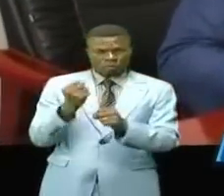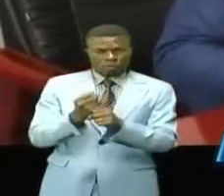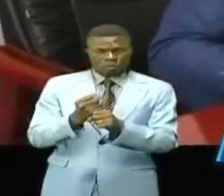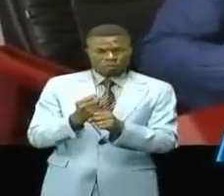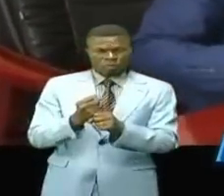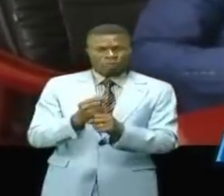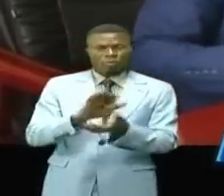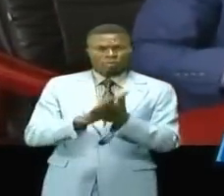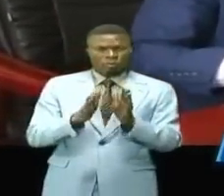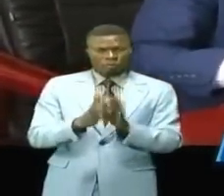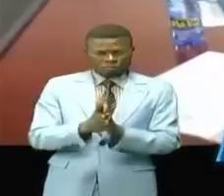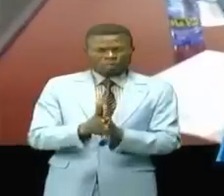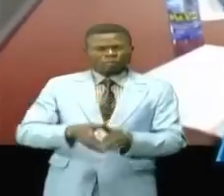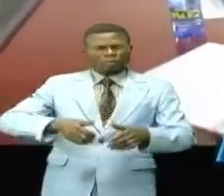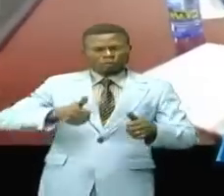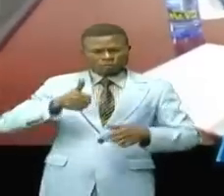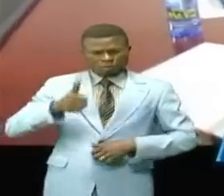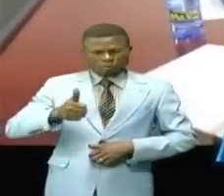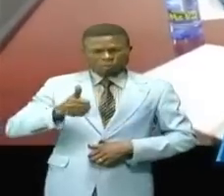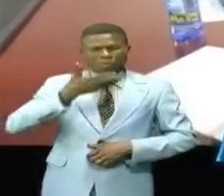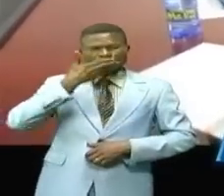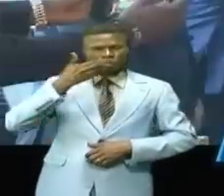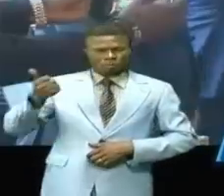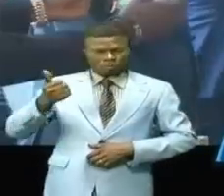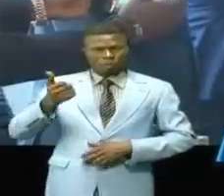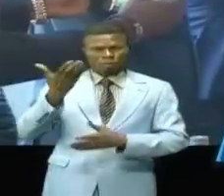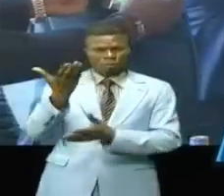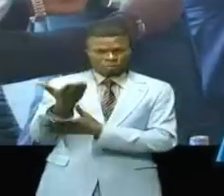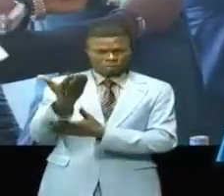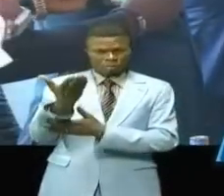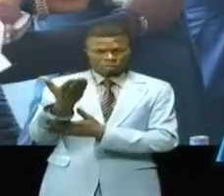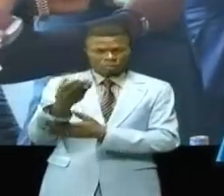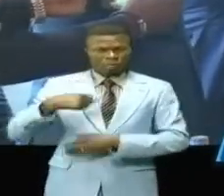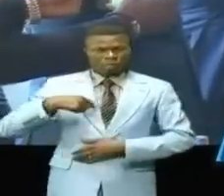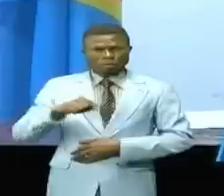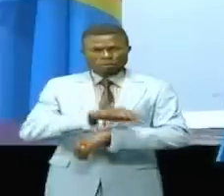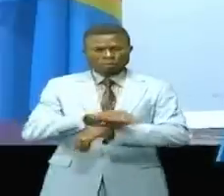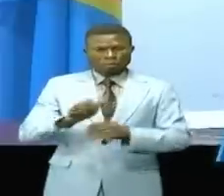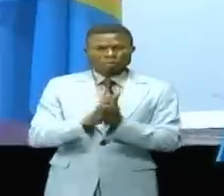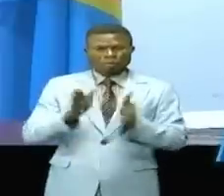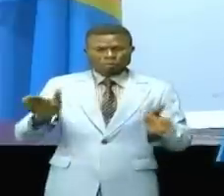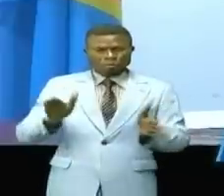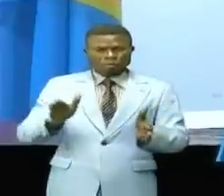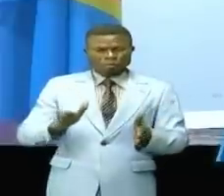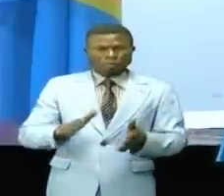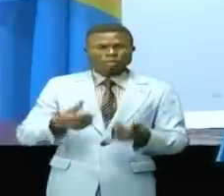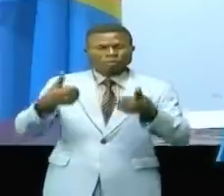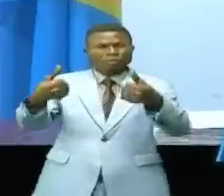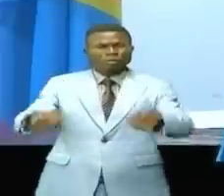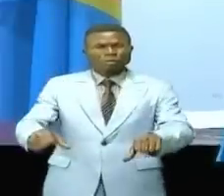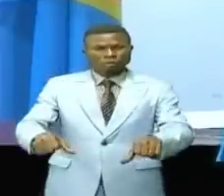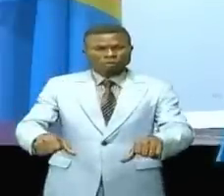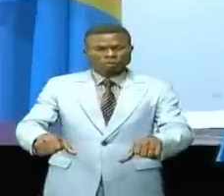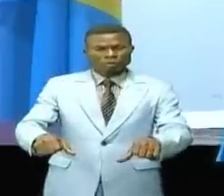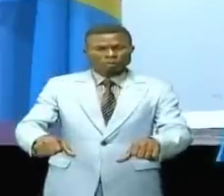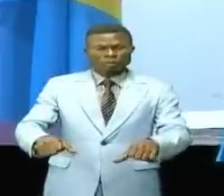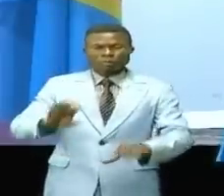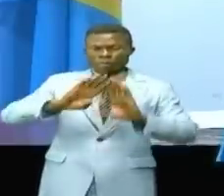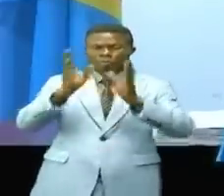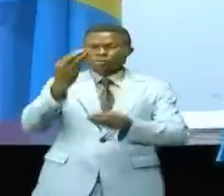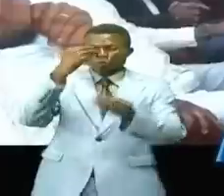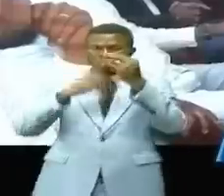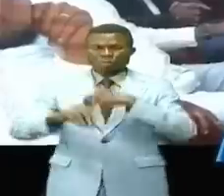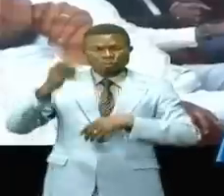plus professionnalisés. Nous allons demander à la Direction générale de ne pas se limiter à tout consommer dans la